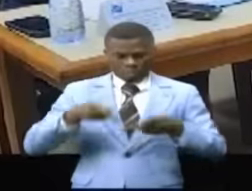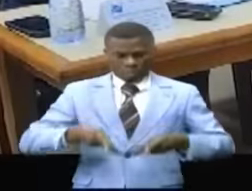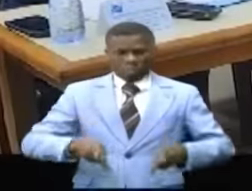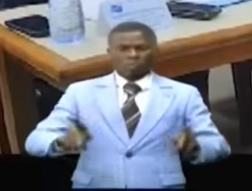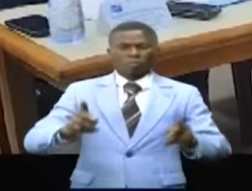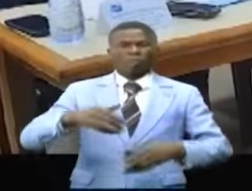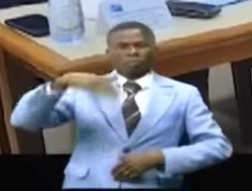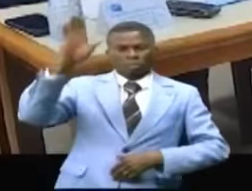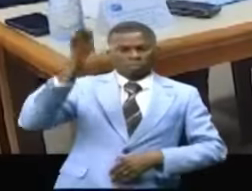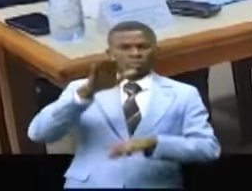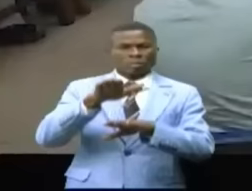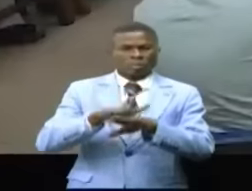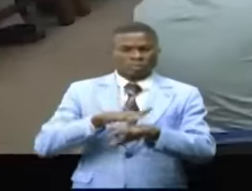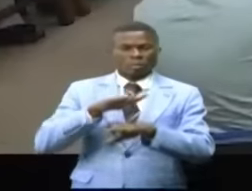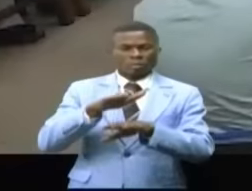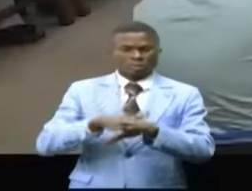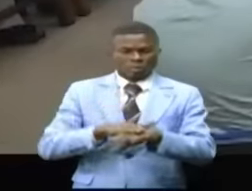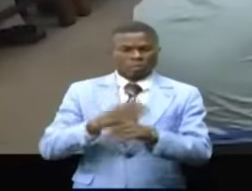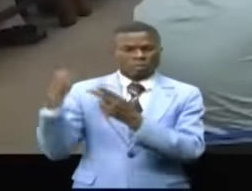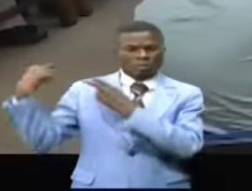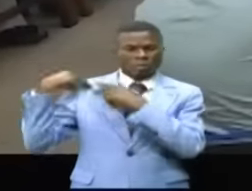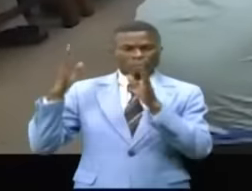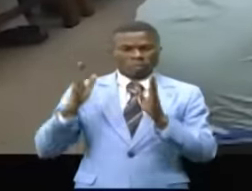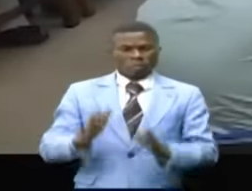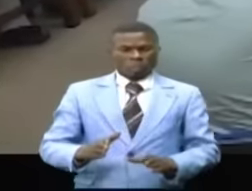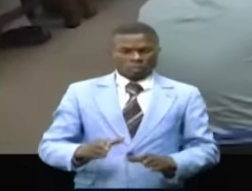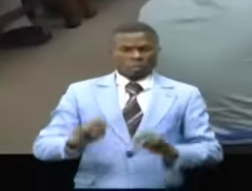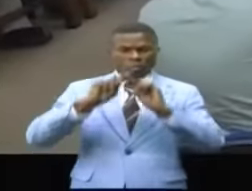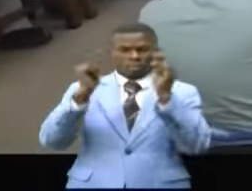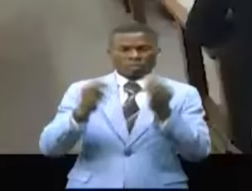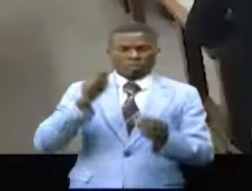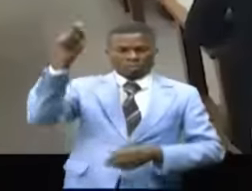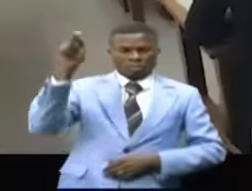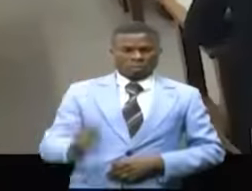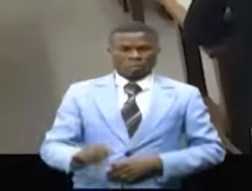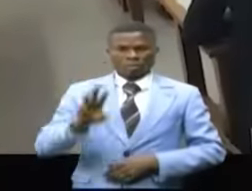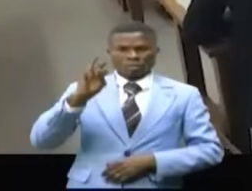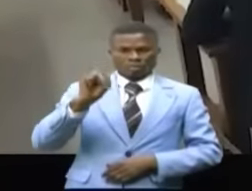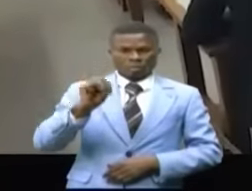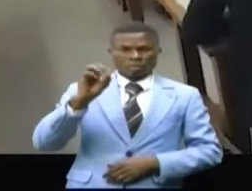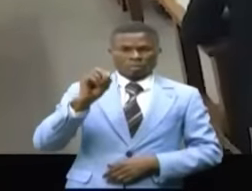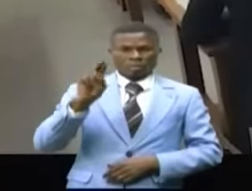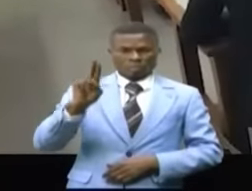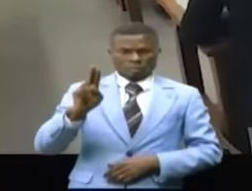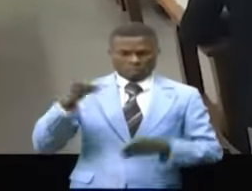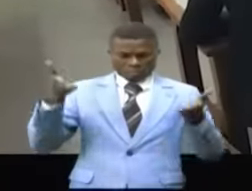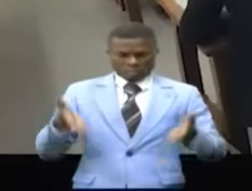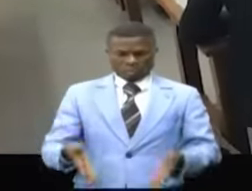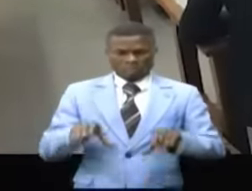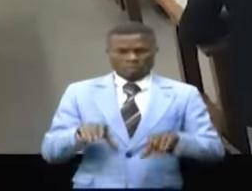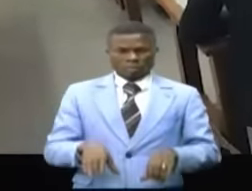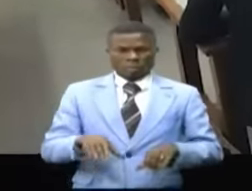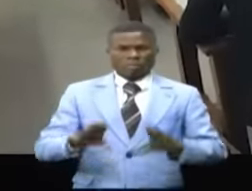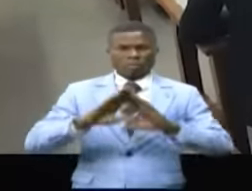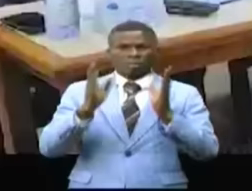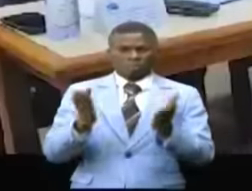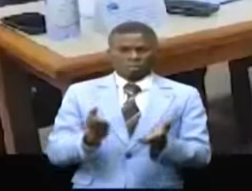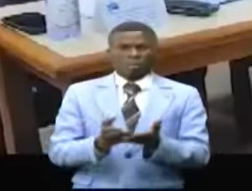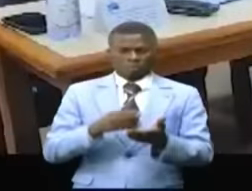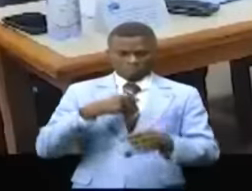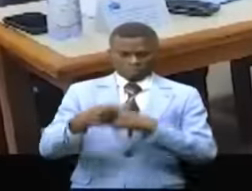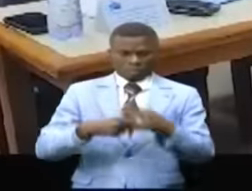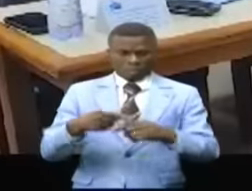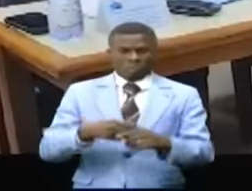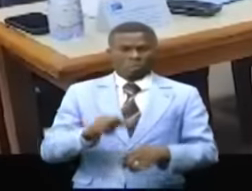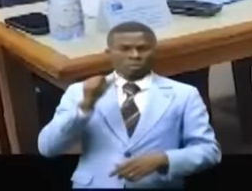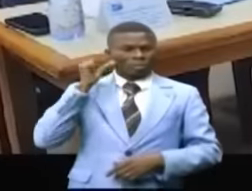un départ progressif et responsable des forces de maintien de la paix de l'ONU en RDC. Tout a officiellement commencé